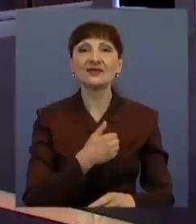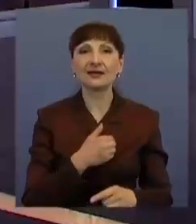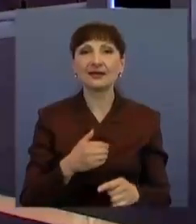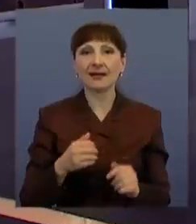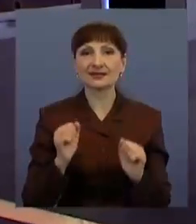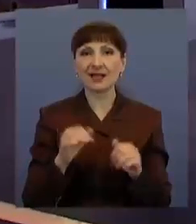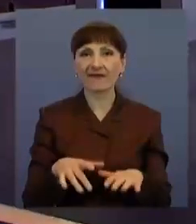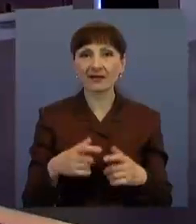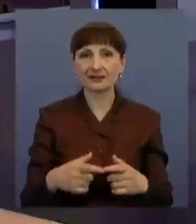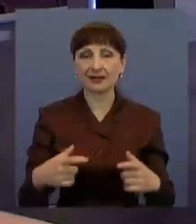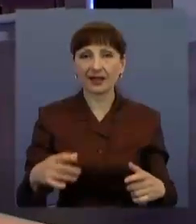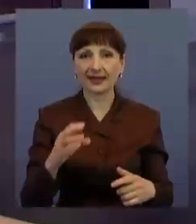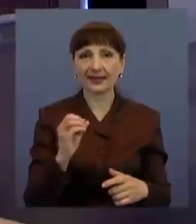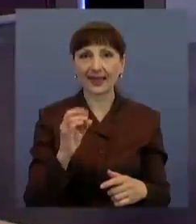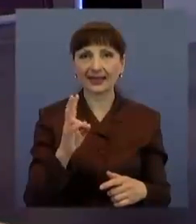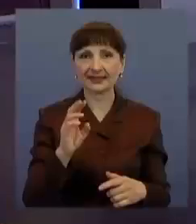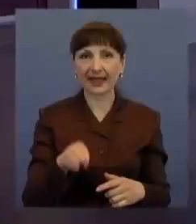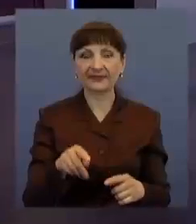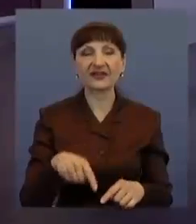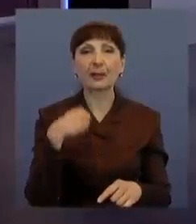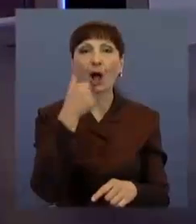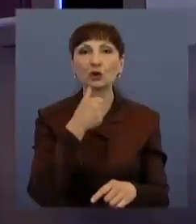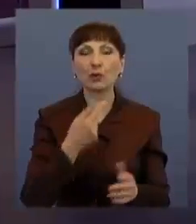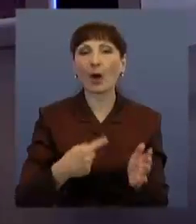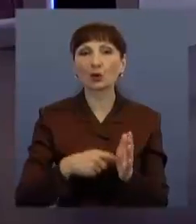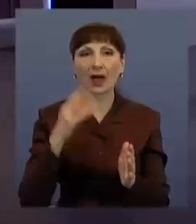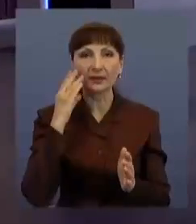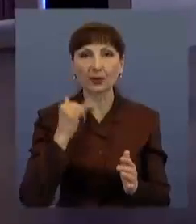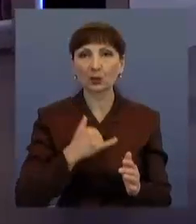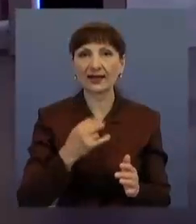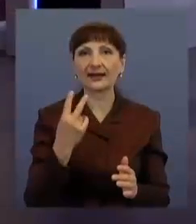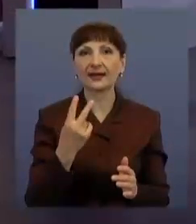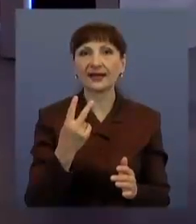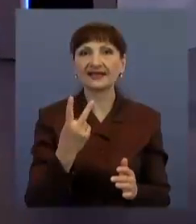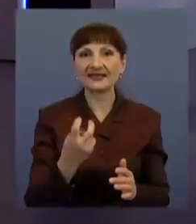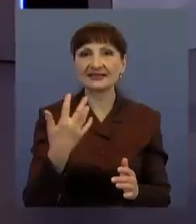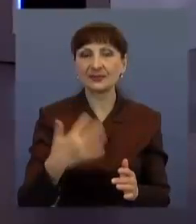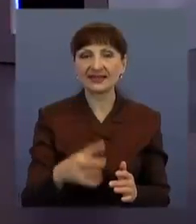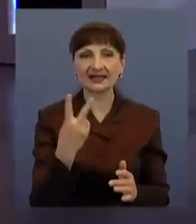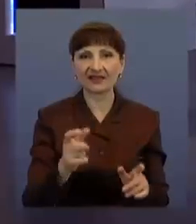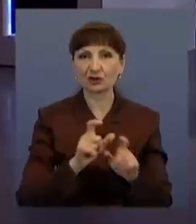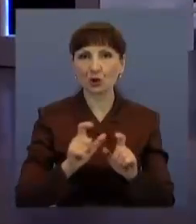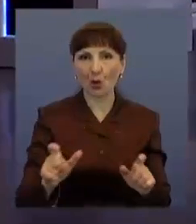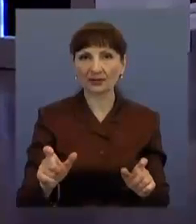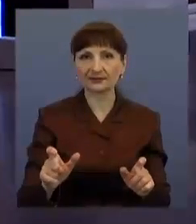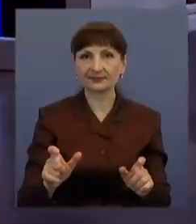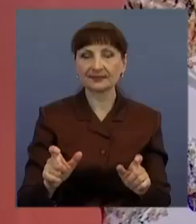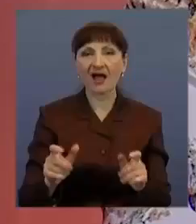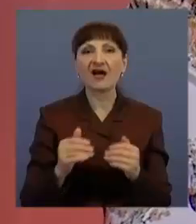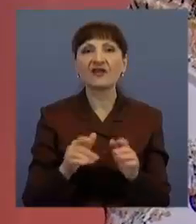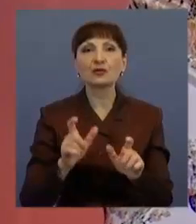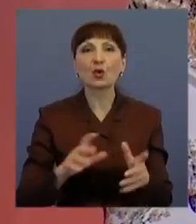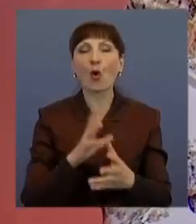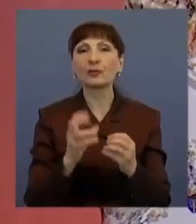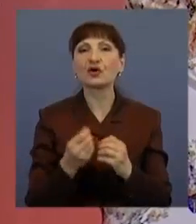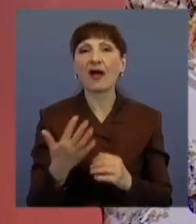ЕНТ? Да, в этом году по городу Алматы у нас 252 школ. Угу. Выпускников общее количество